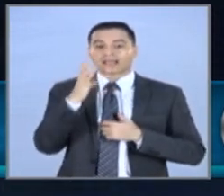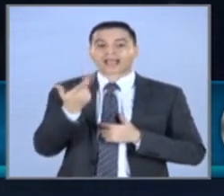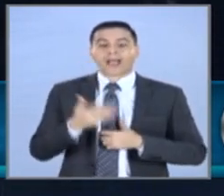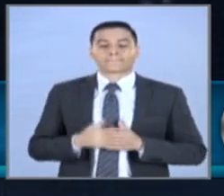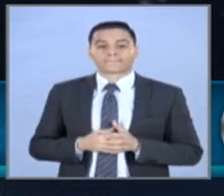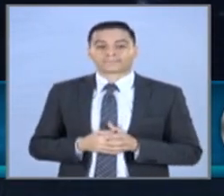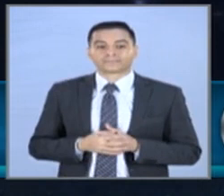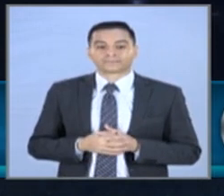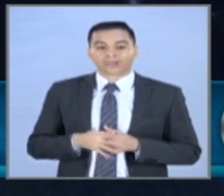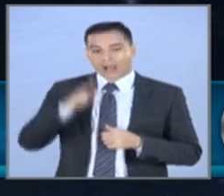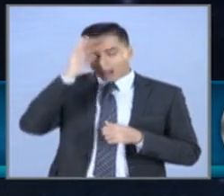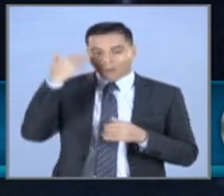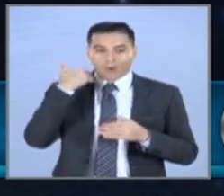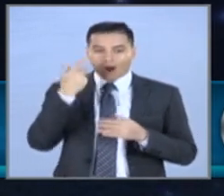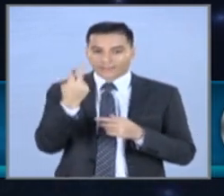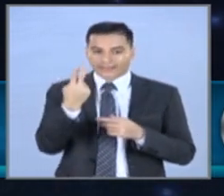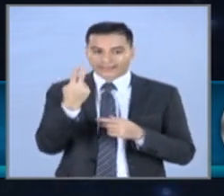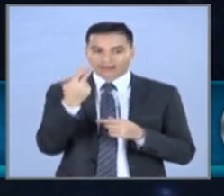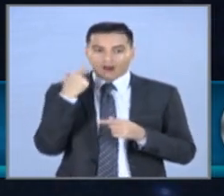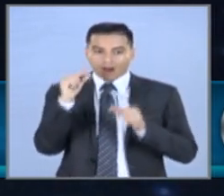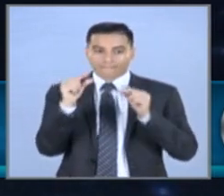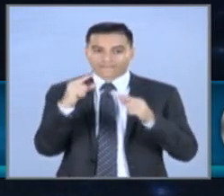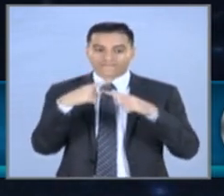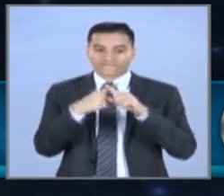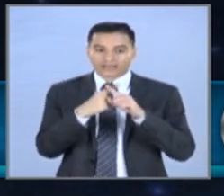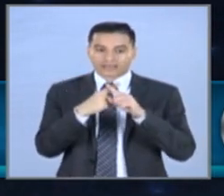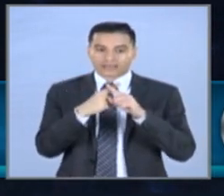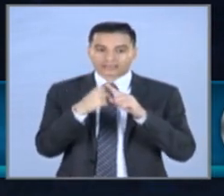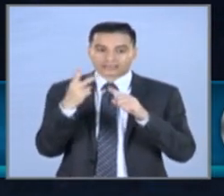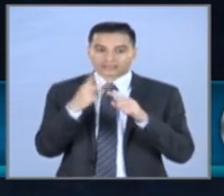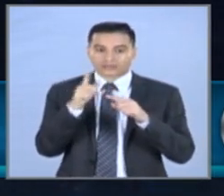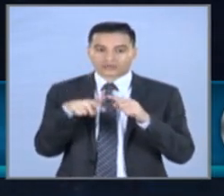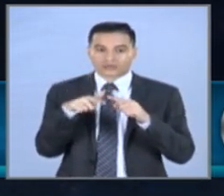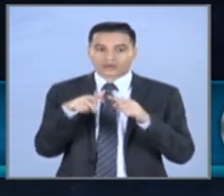جمعهما 17، فما هما؟